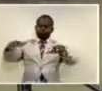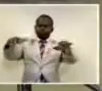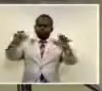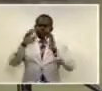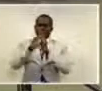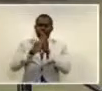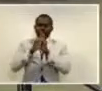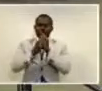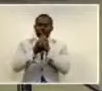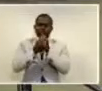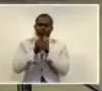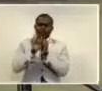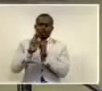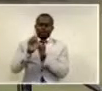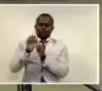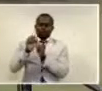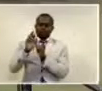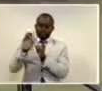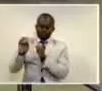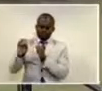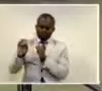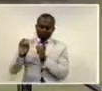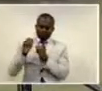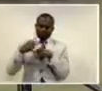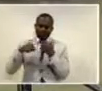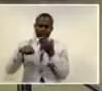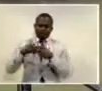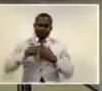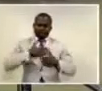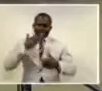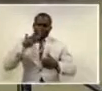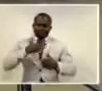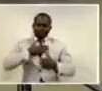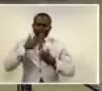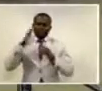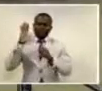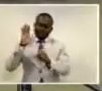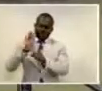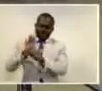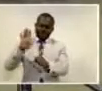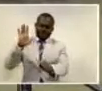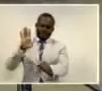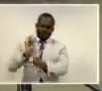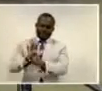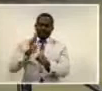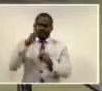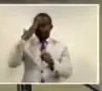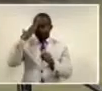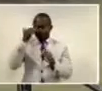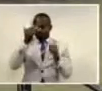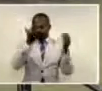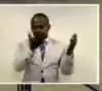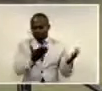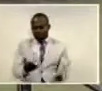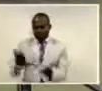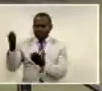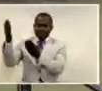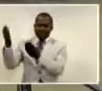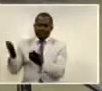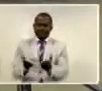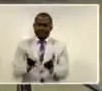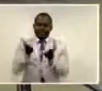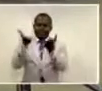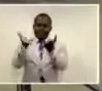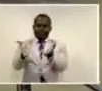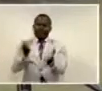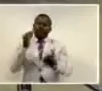Rutsiro, inganji za Rubavu, twuzuye ibyishimo byinshi byo kubakira hano iwacu.